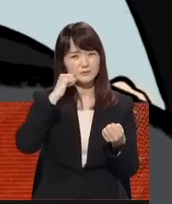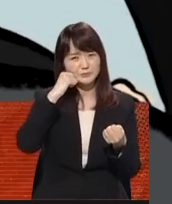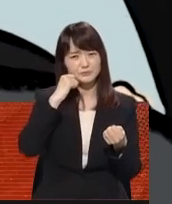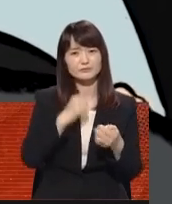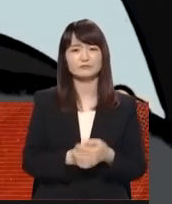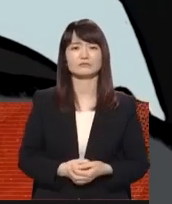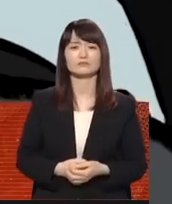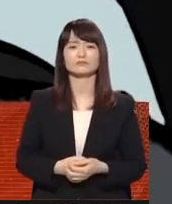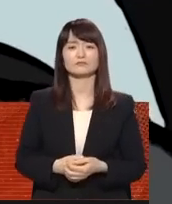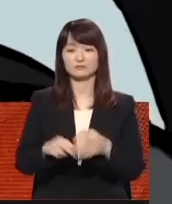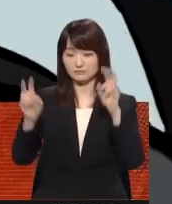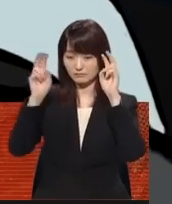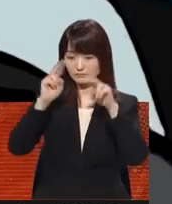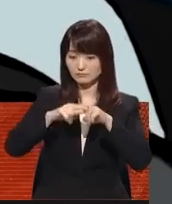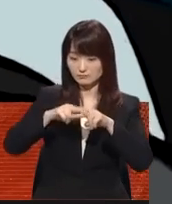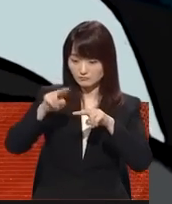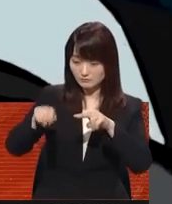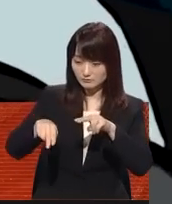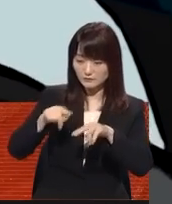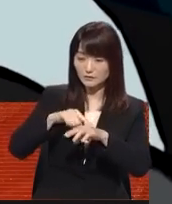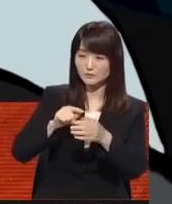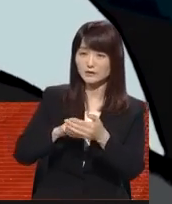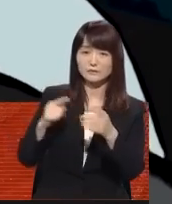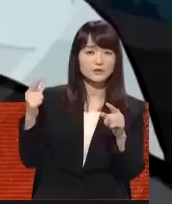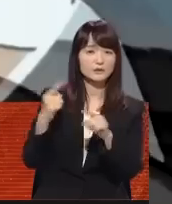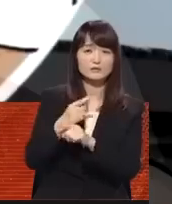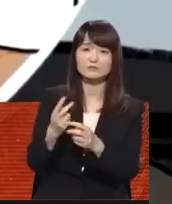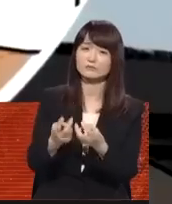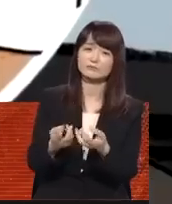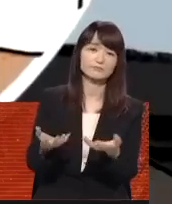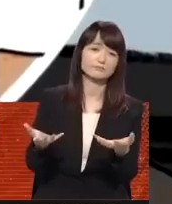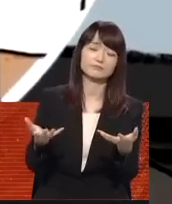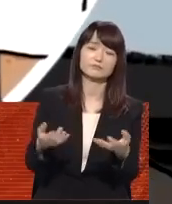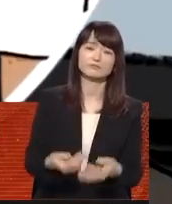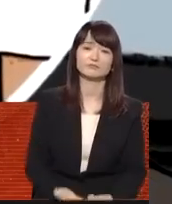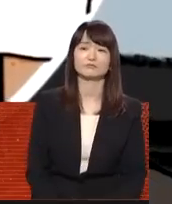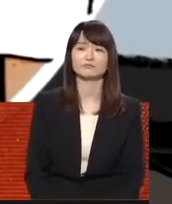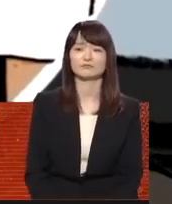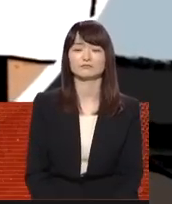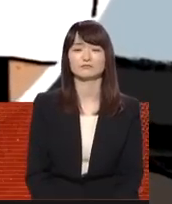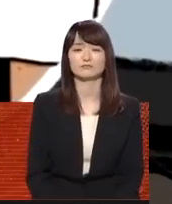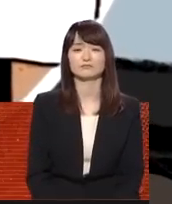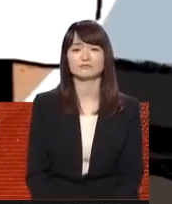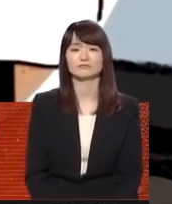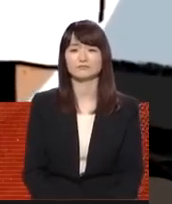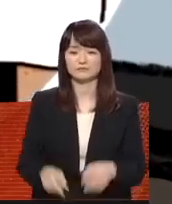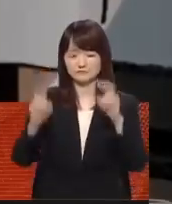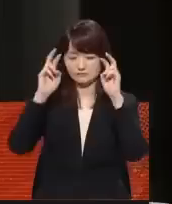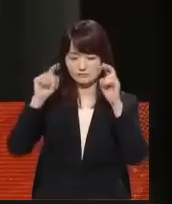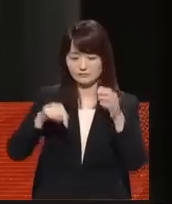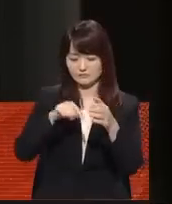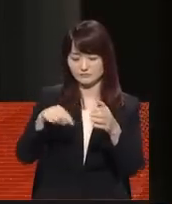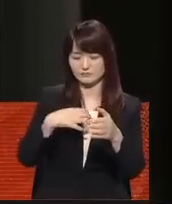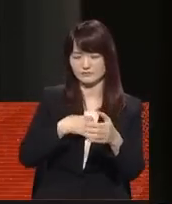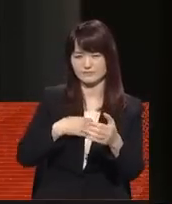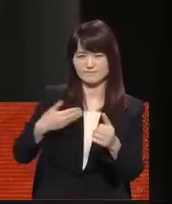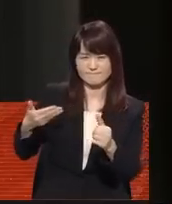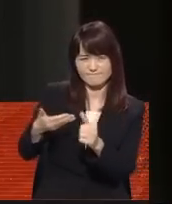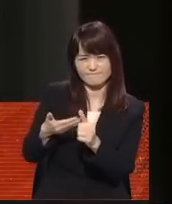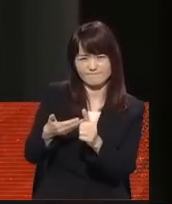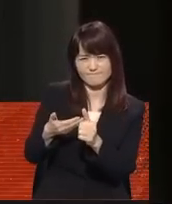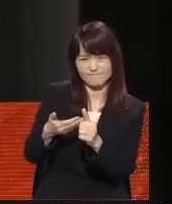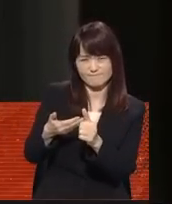뭐 퇴사를 했기 때문에 마음을 돌릴 방법은 없었다고 합니다 아이 그런데 요즘 뭐 직장 내 괴롭힘 같은 것 때문에